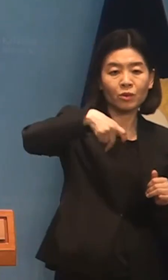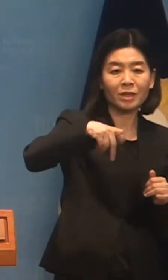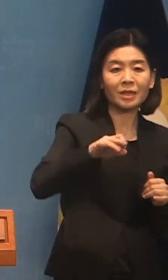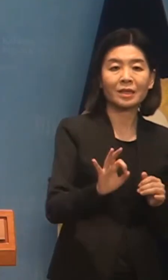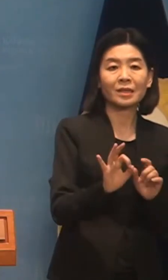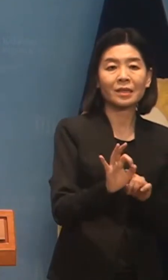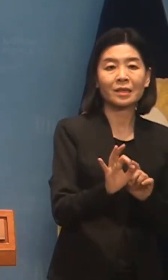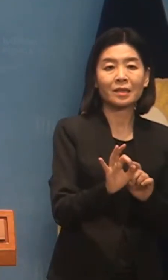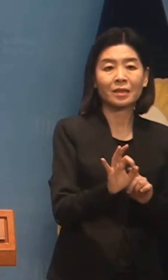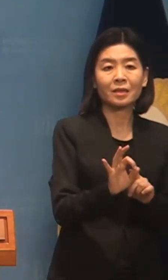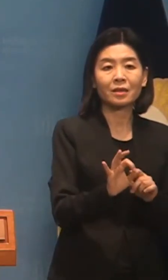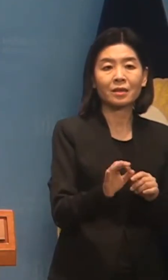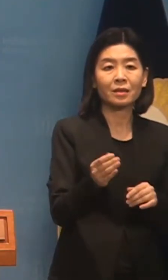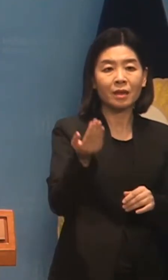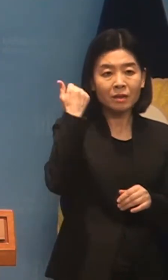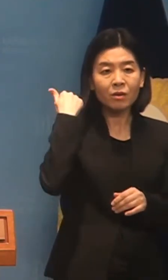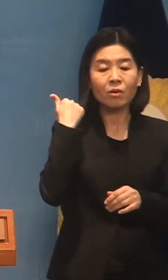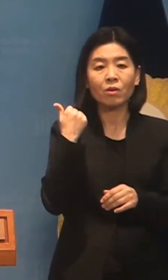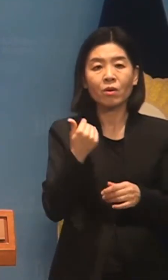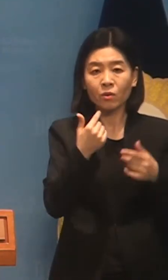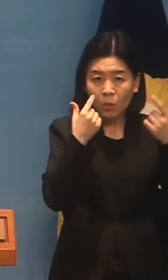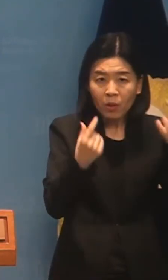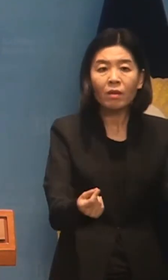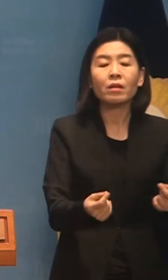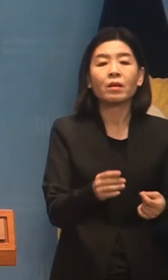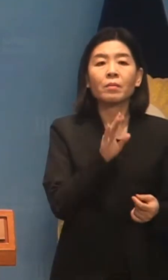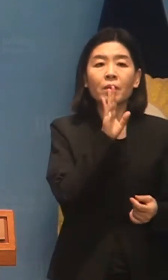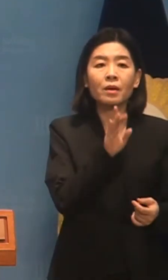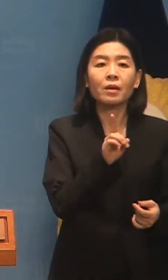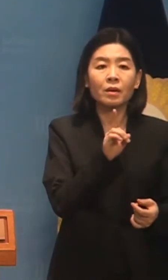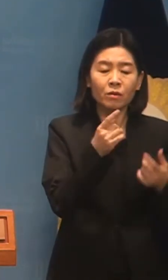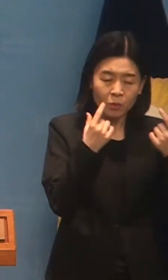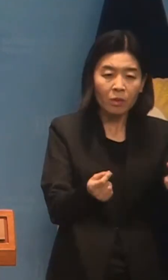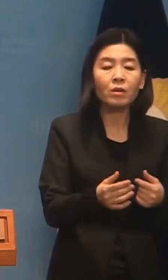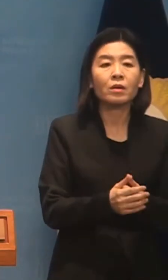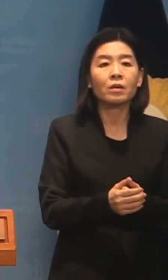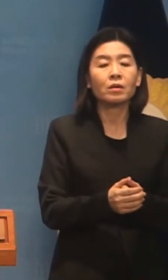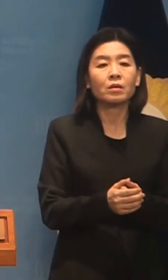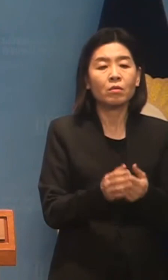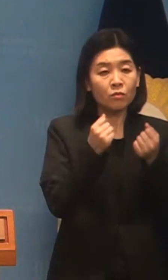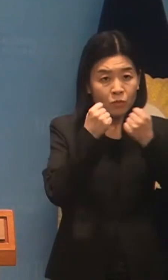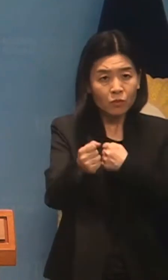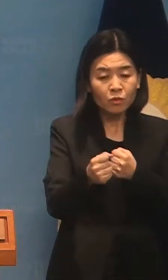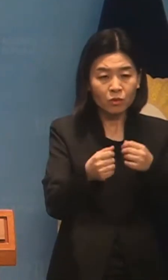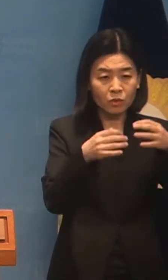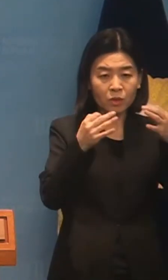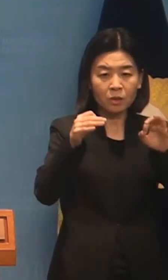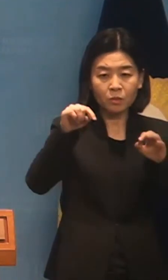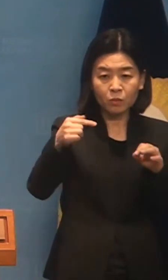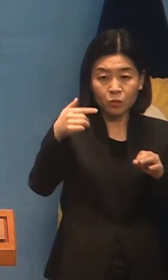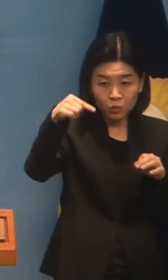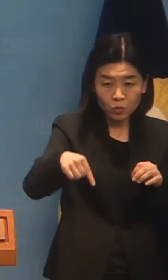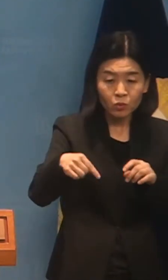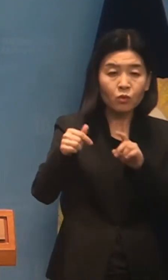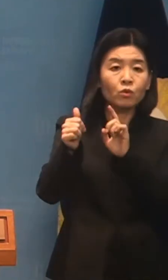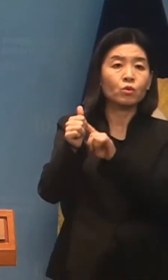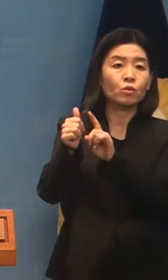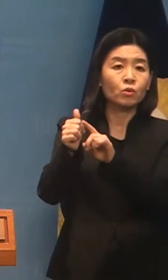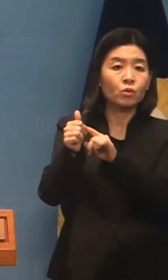사건의 본질과 다르지 않다고 생각합니다. 그럼에도 불구하고 김문수 후보에